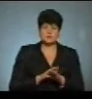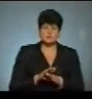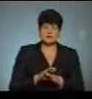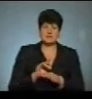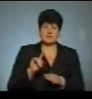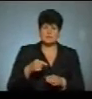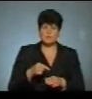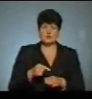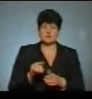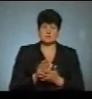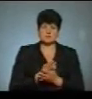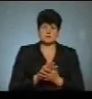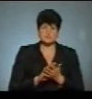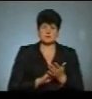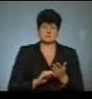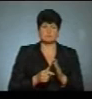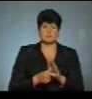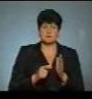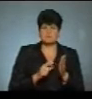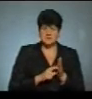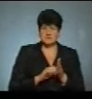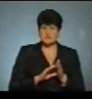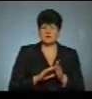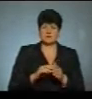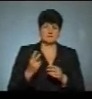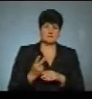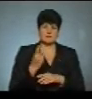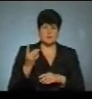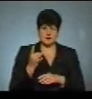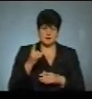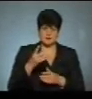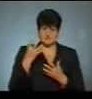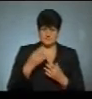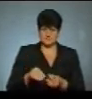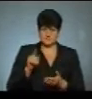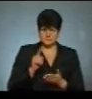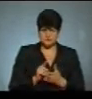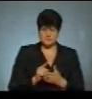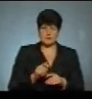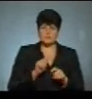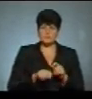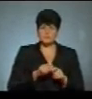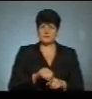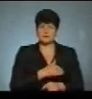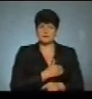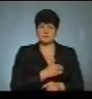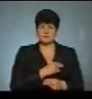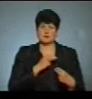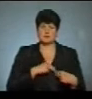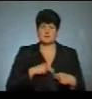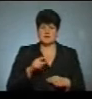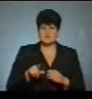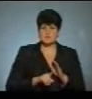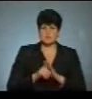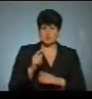вимог санітарної обробки приміщень не рідше, ніж двічі на день, температурного скринінгу працівників на